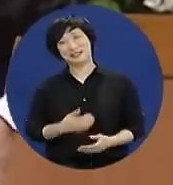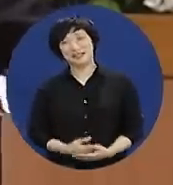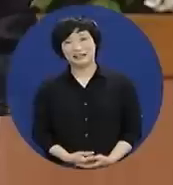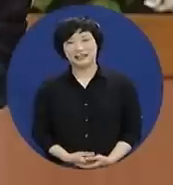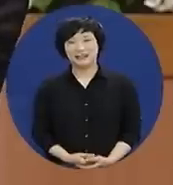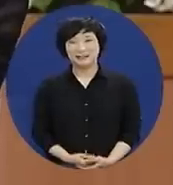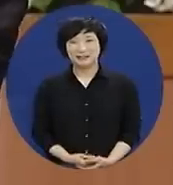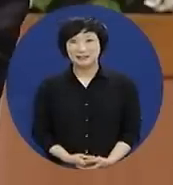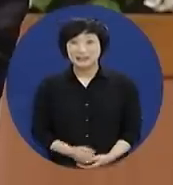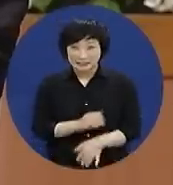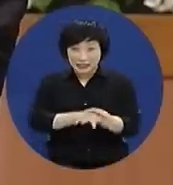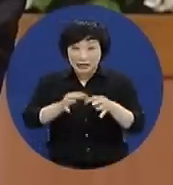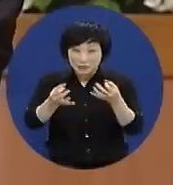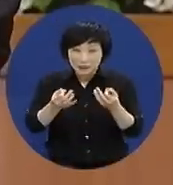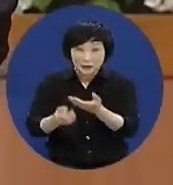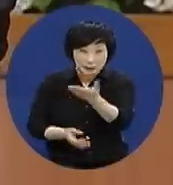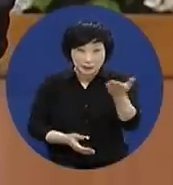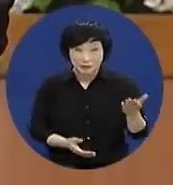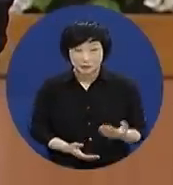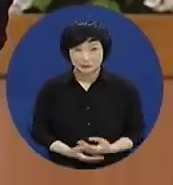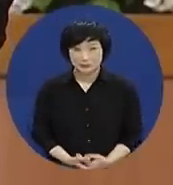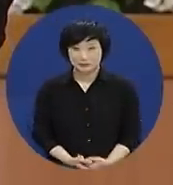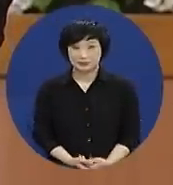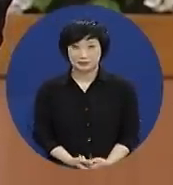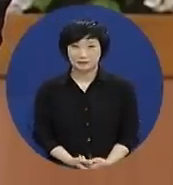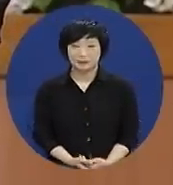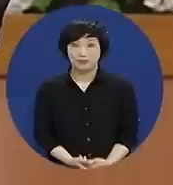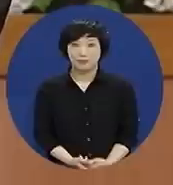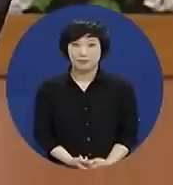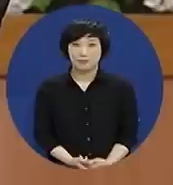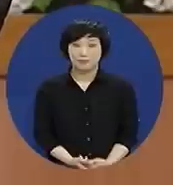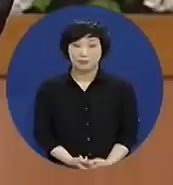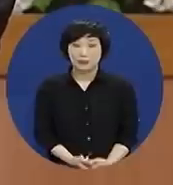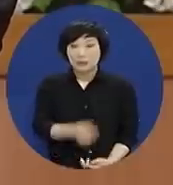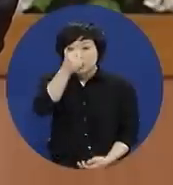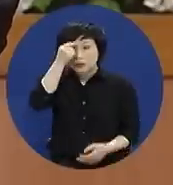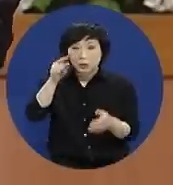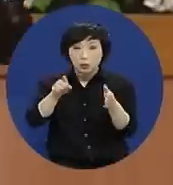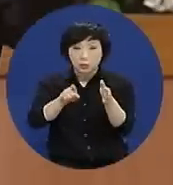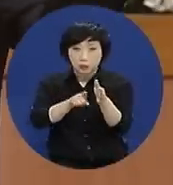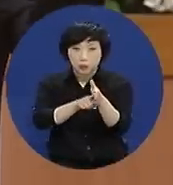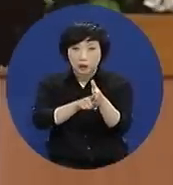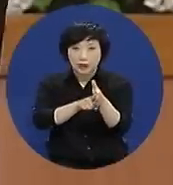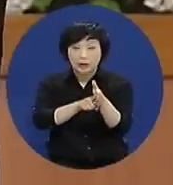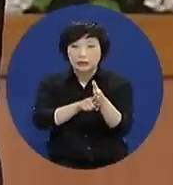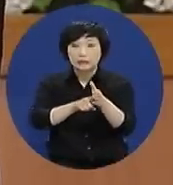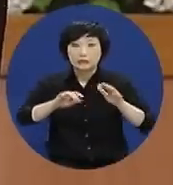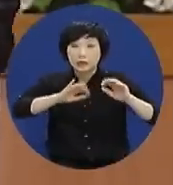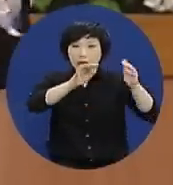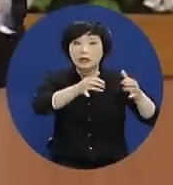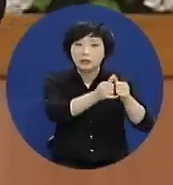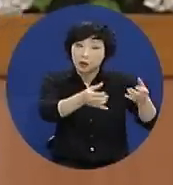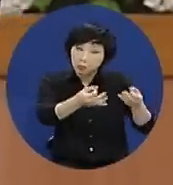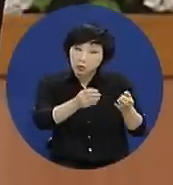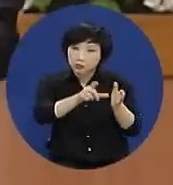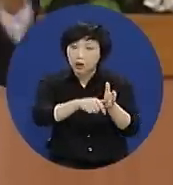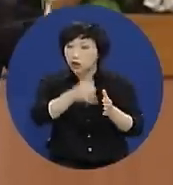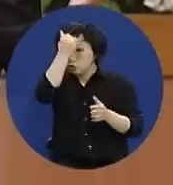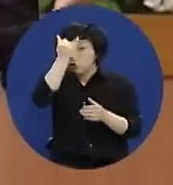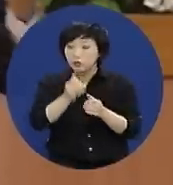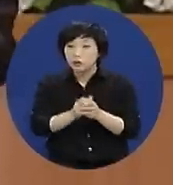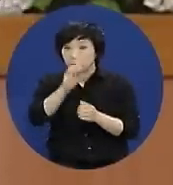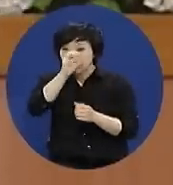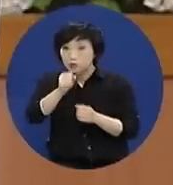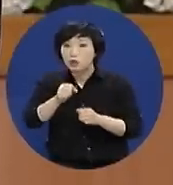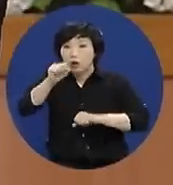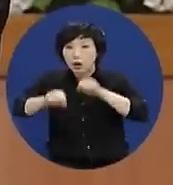ですよく聞いてくださいキリスト教は世の人が見る時